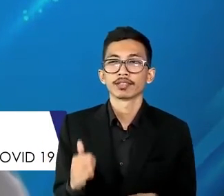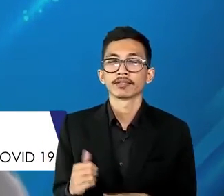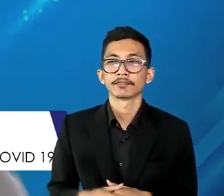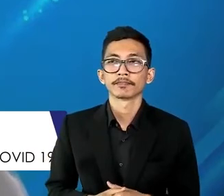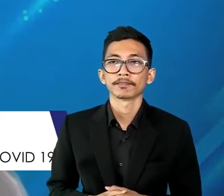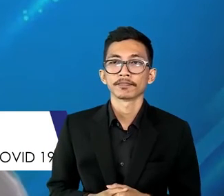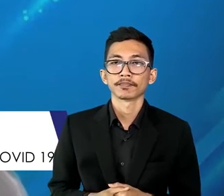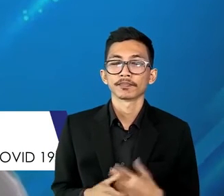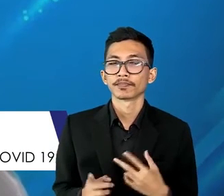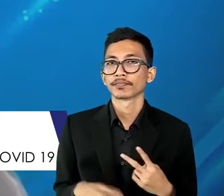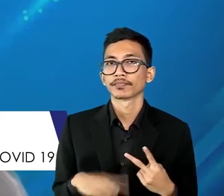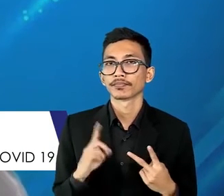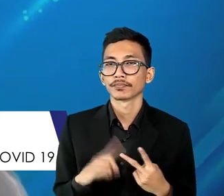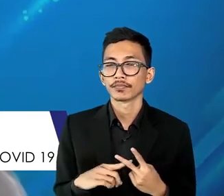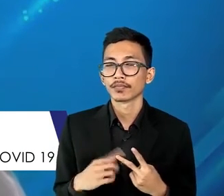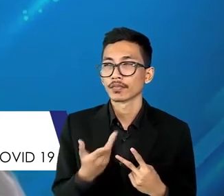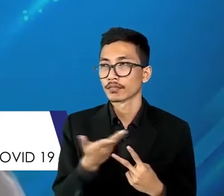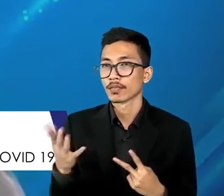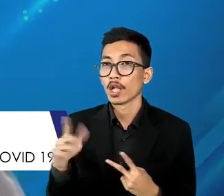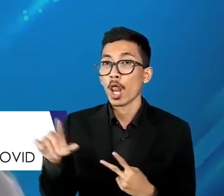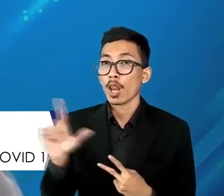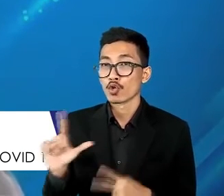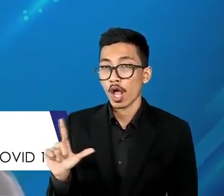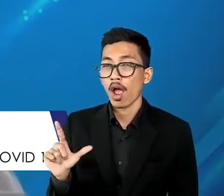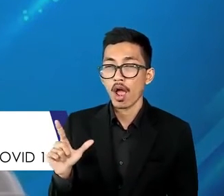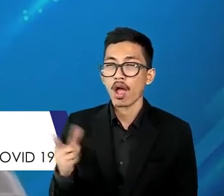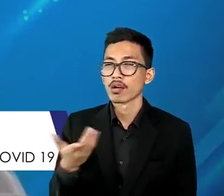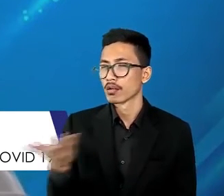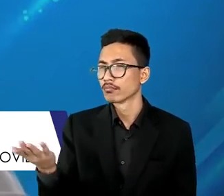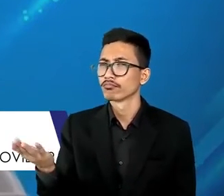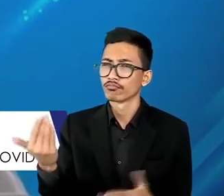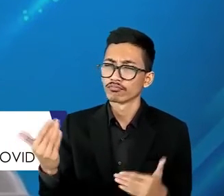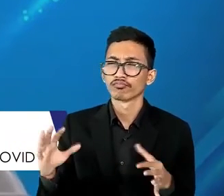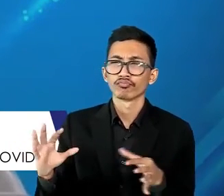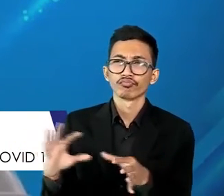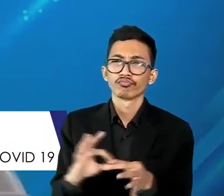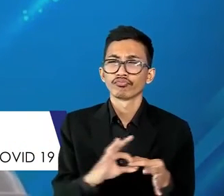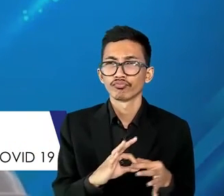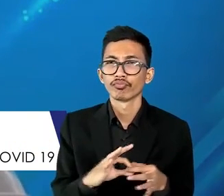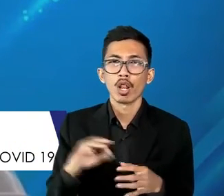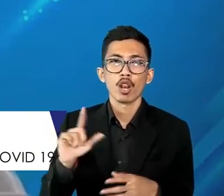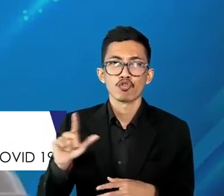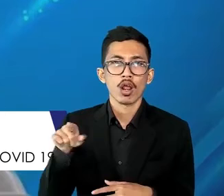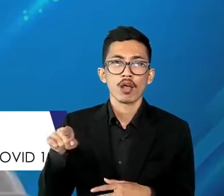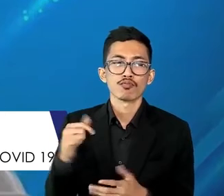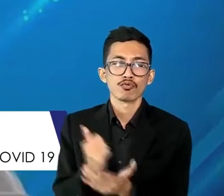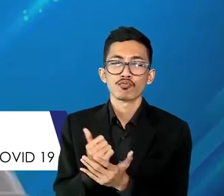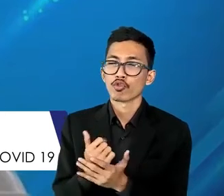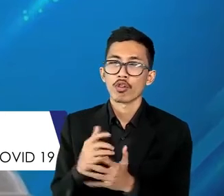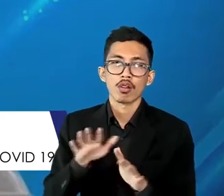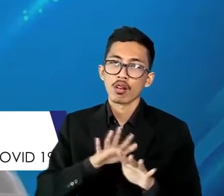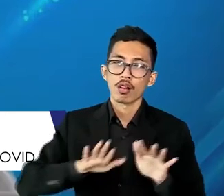kedua tentunya kepada para lurah-lurah juga, bahwa para lurah itu adalah pamong desa